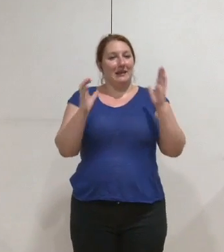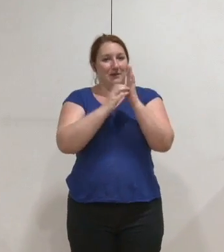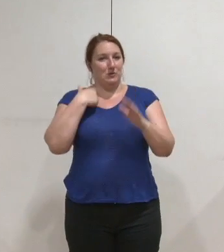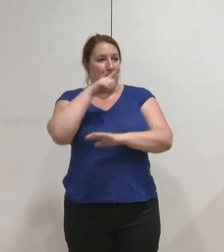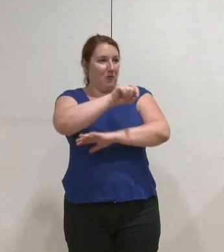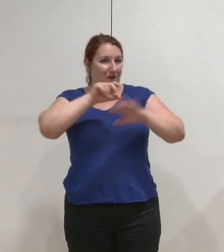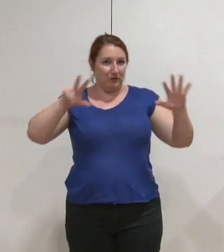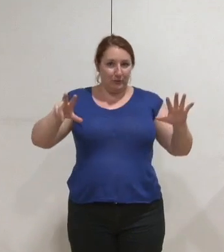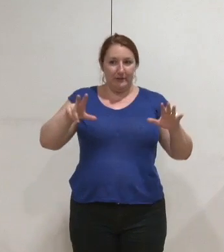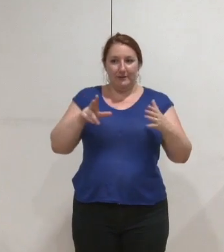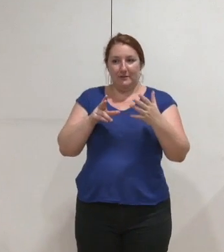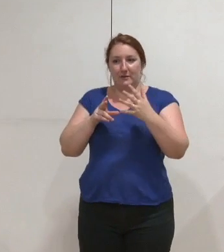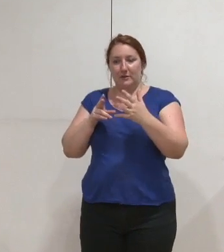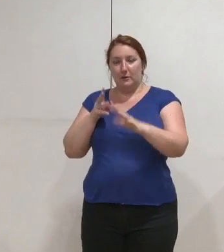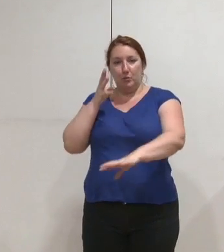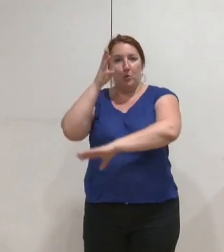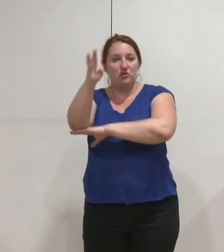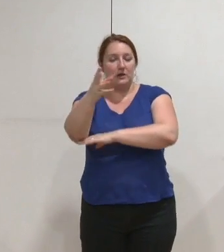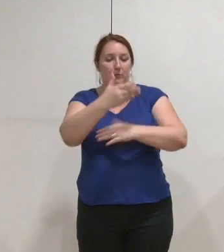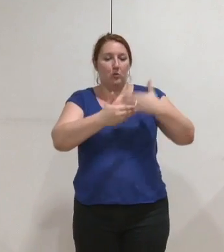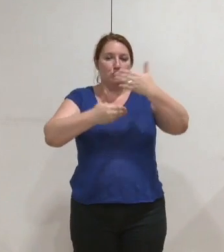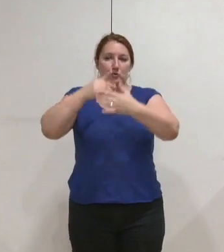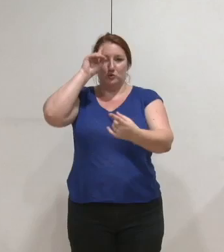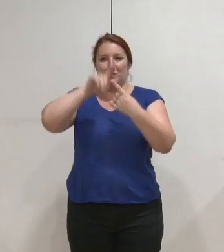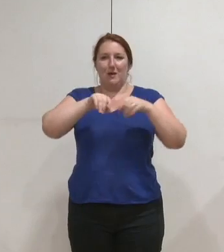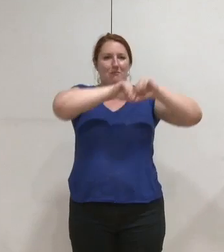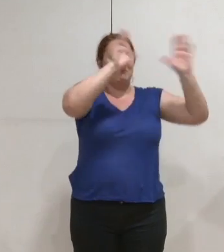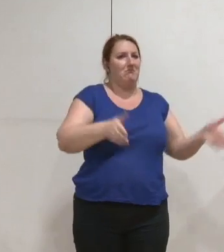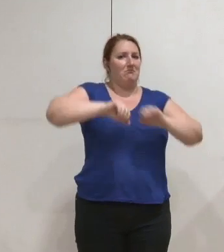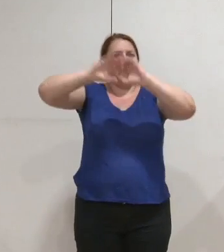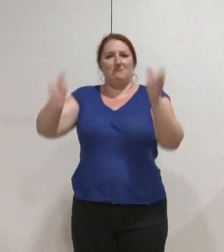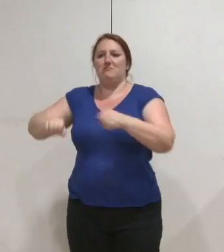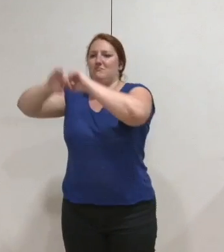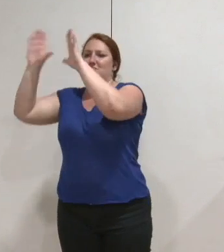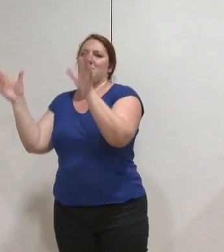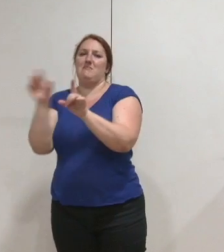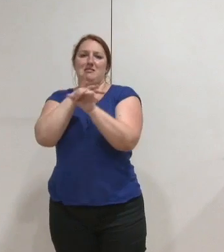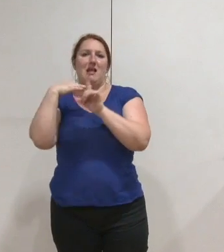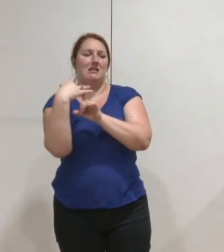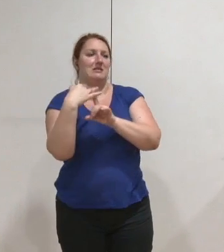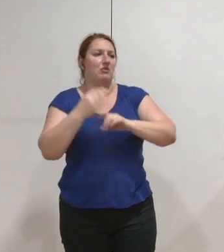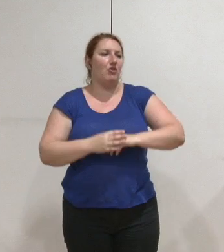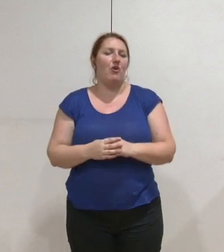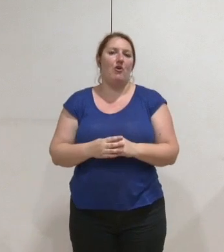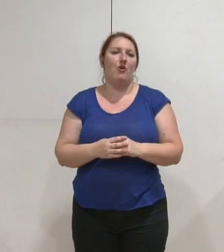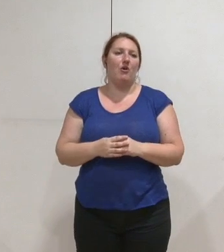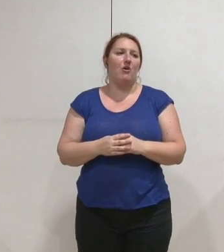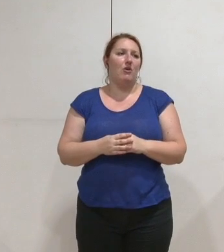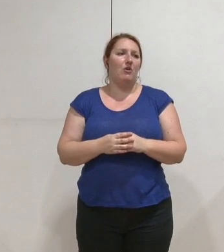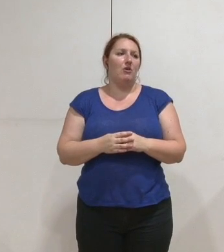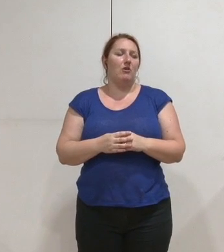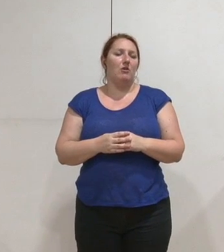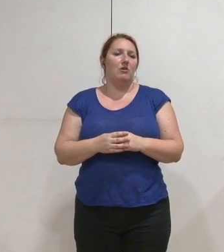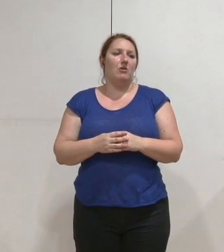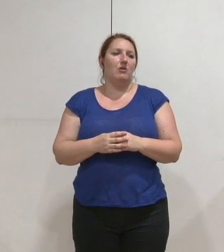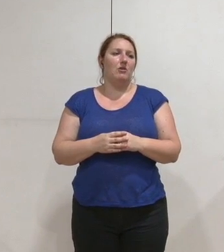construction d'un centre de données territorial mutualisé on a une question déjà évoqué en conseil